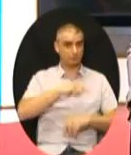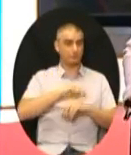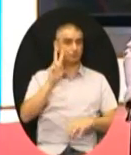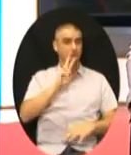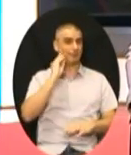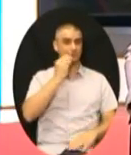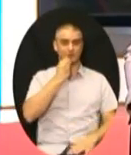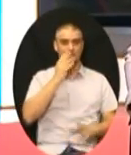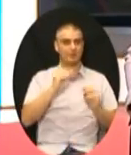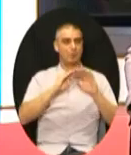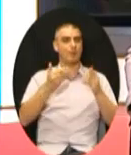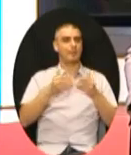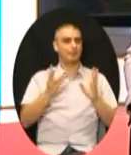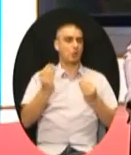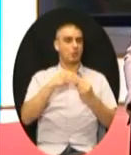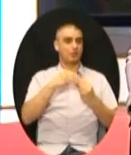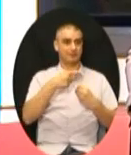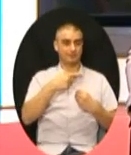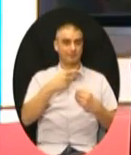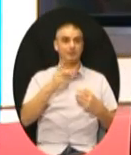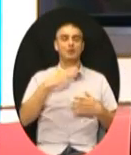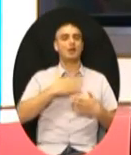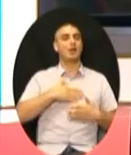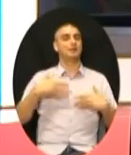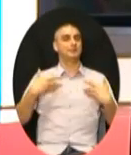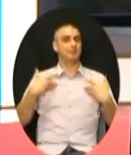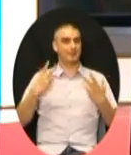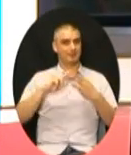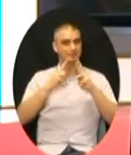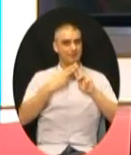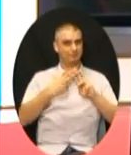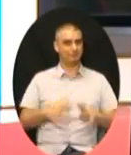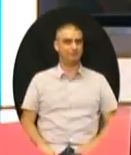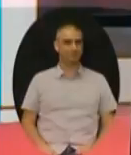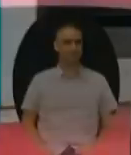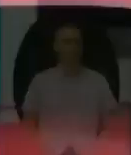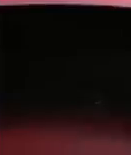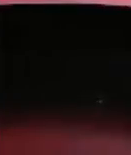בשעה 14:00 בצהריים עם אולפן פתוח נוסף. אנחנו מועדים לשמחה, להתראות.